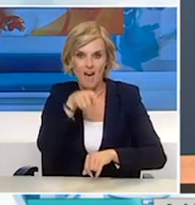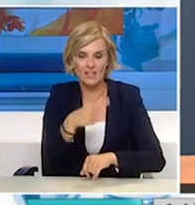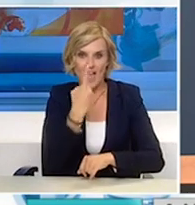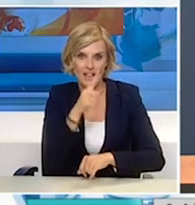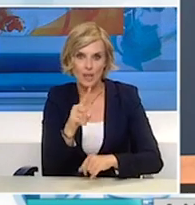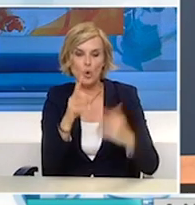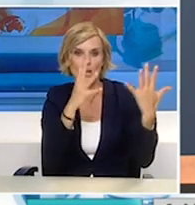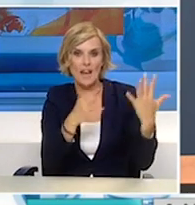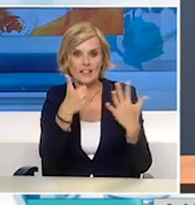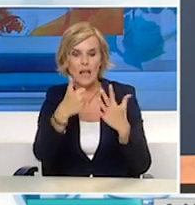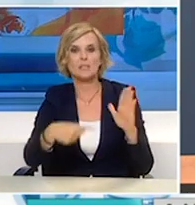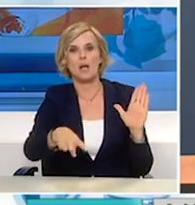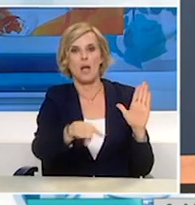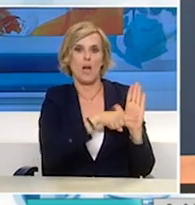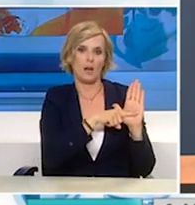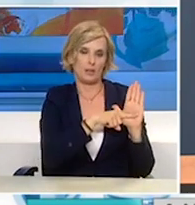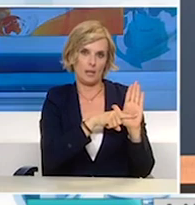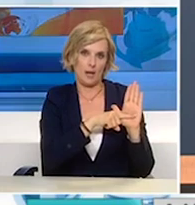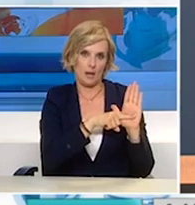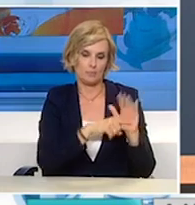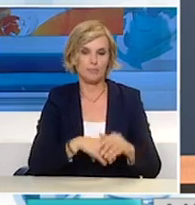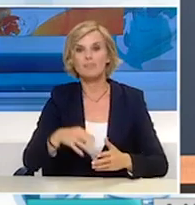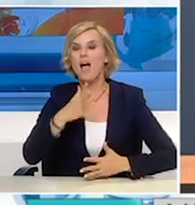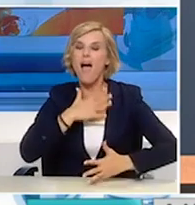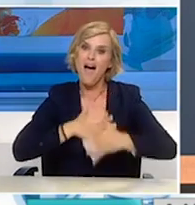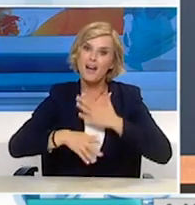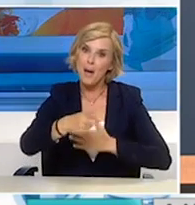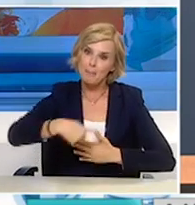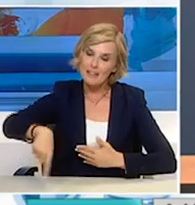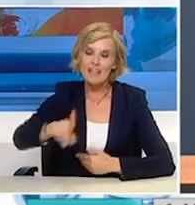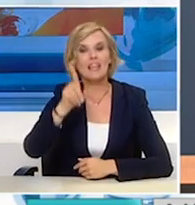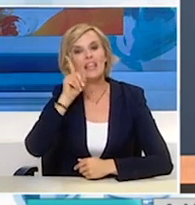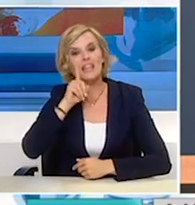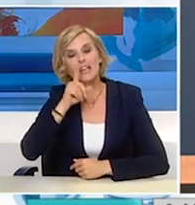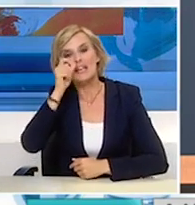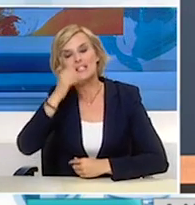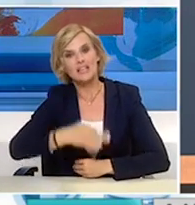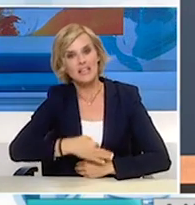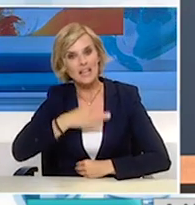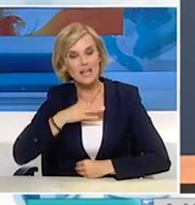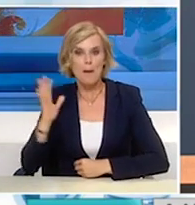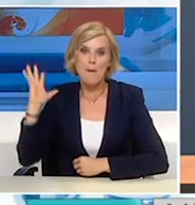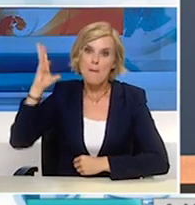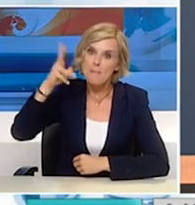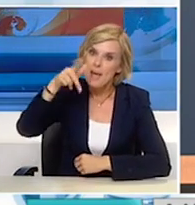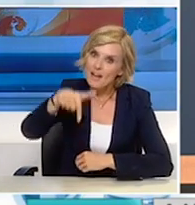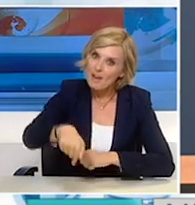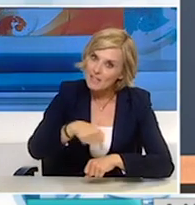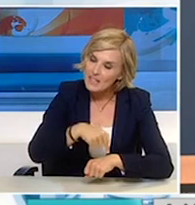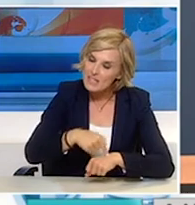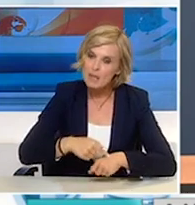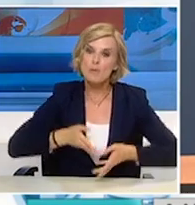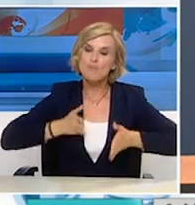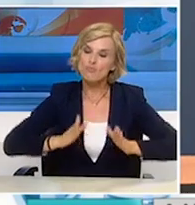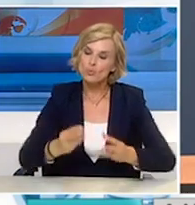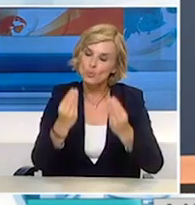196 τεστ βγήκαν αρνητικά. Αγαπητοί μου συμπολίτες, κυρίες και κύριοι, η μέχρι σήμερα πορεία μας είναι θετική, κινούμαστε στη